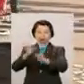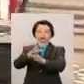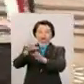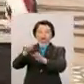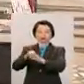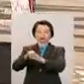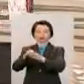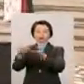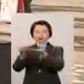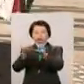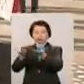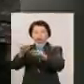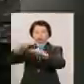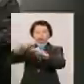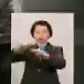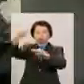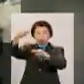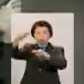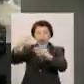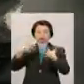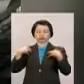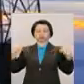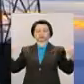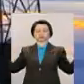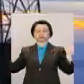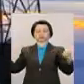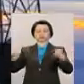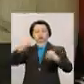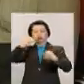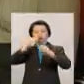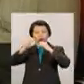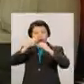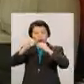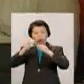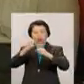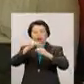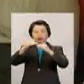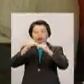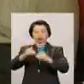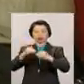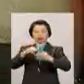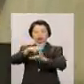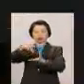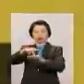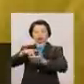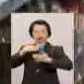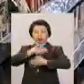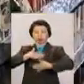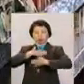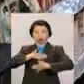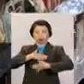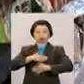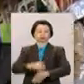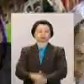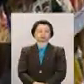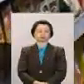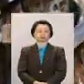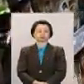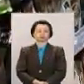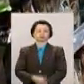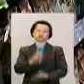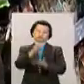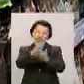termasuklah perkhidmatan perhotelan, kesihatan, telekomunikasi dan pusat hiburan. Beberapa item